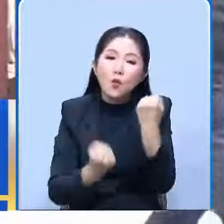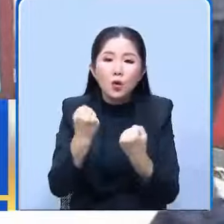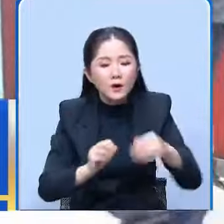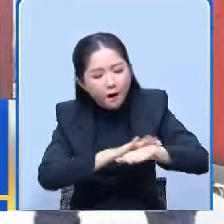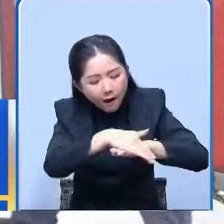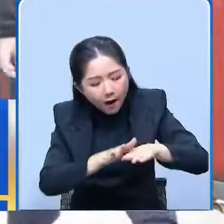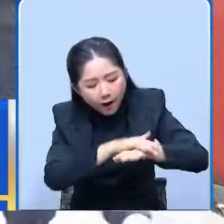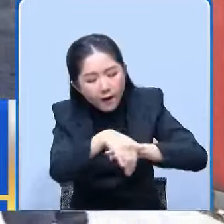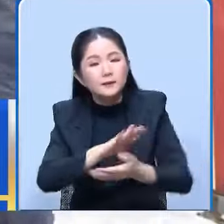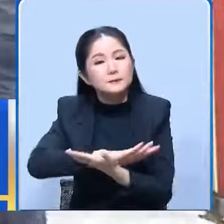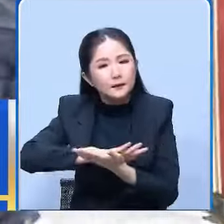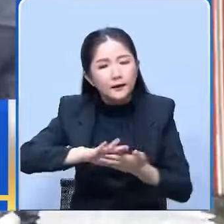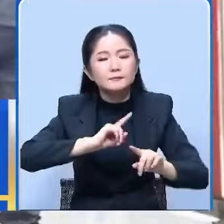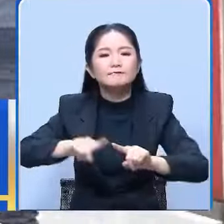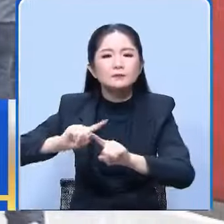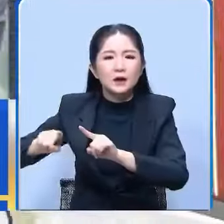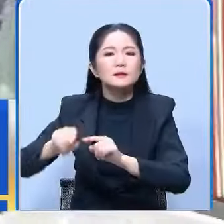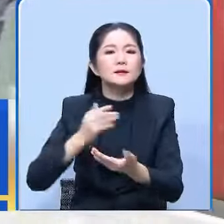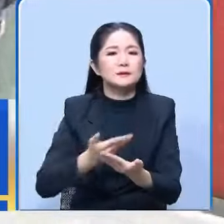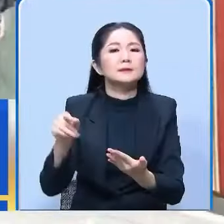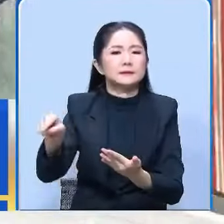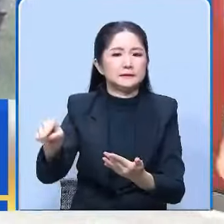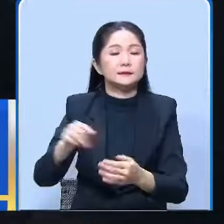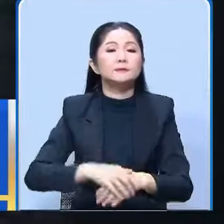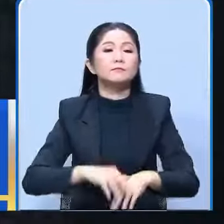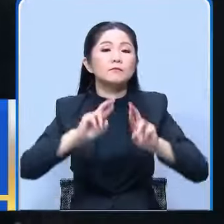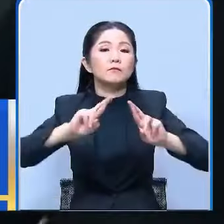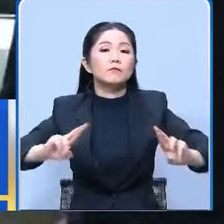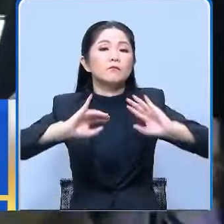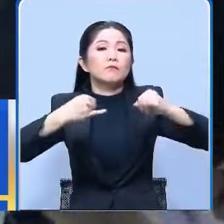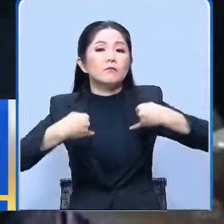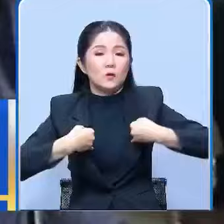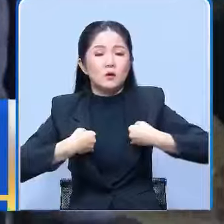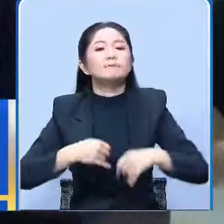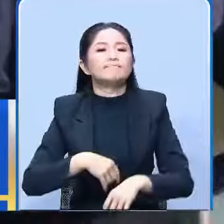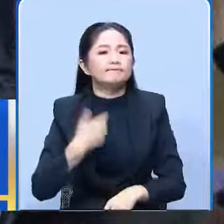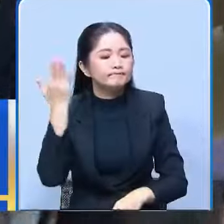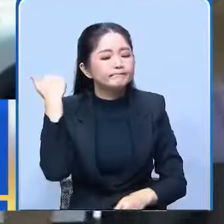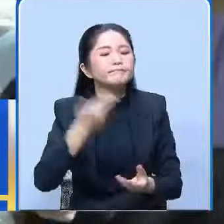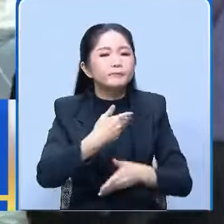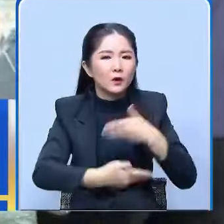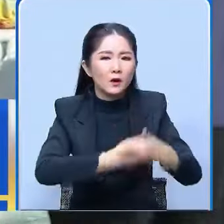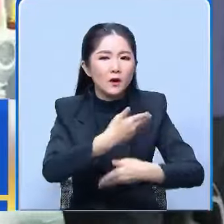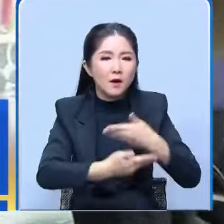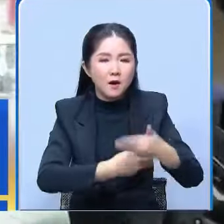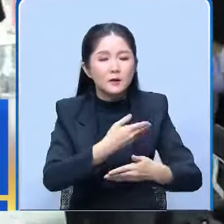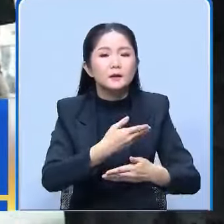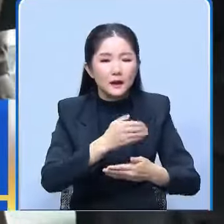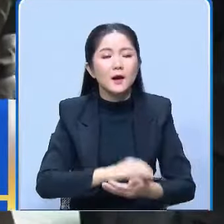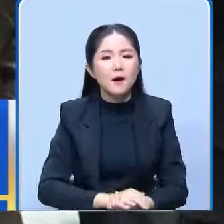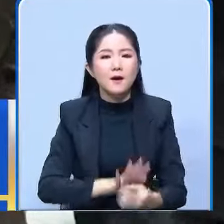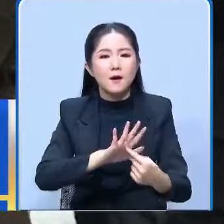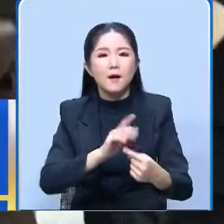ก็ไปพบกับคุณอีฟนะคะคุณอีฟเนี่ยเป็นเจ้าของร้านเธอยอมรับว่าเคยขายแอลกอฮอล์ 95% ให้กับผู้ต้องหา